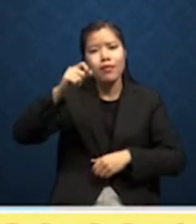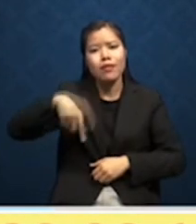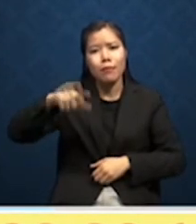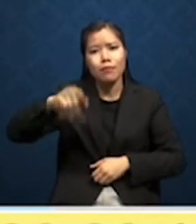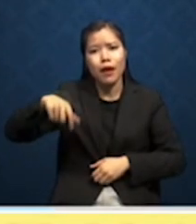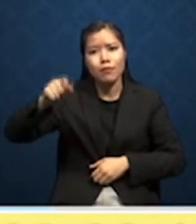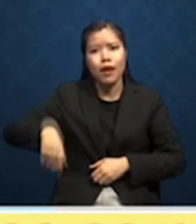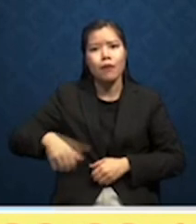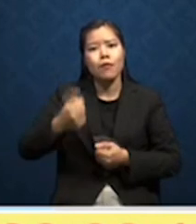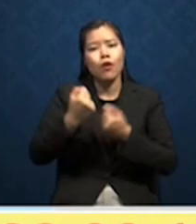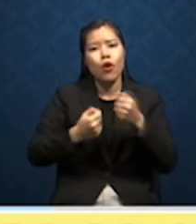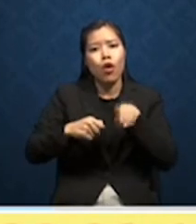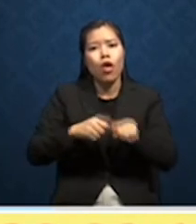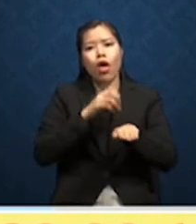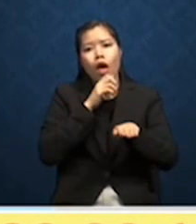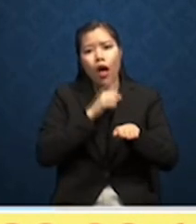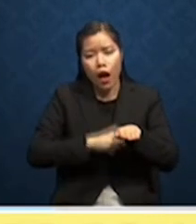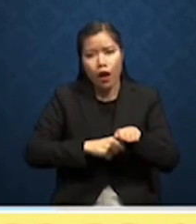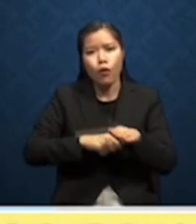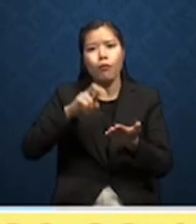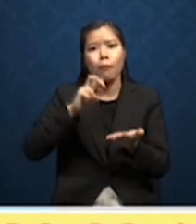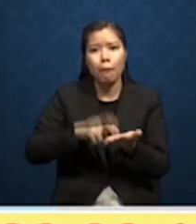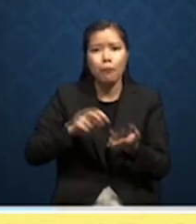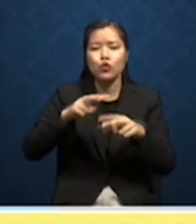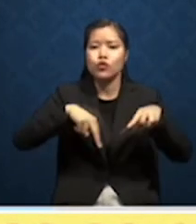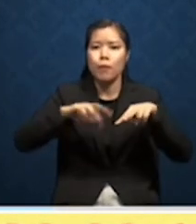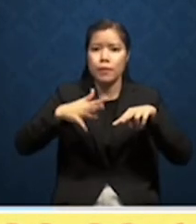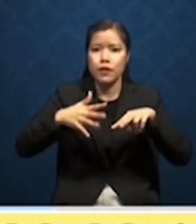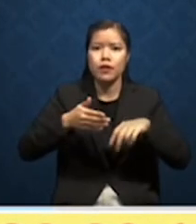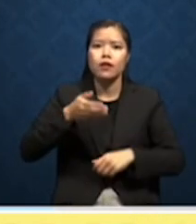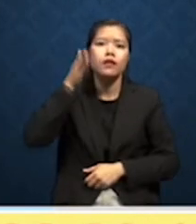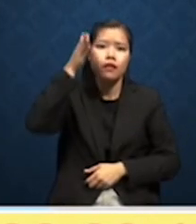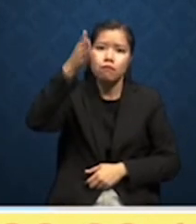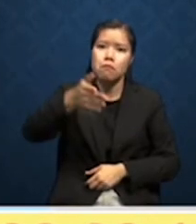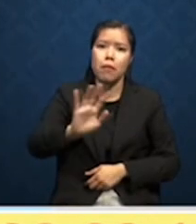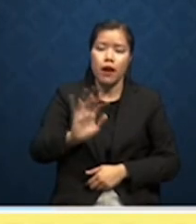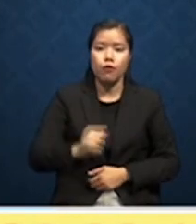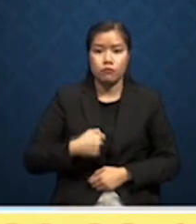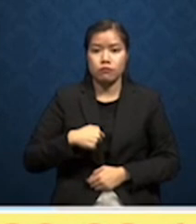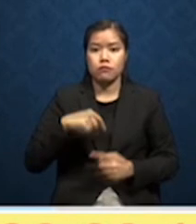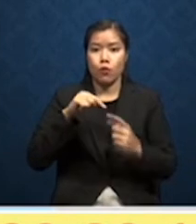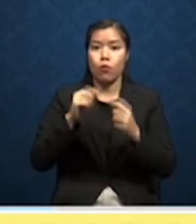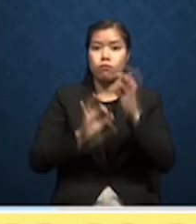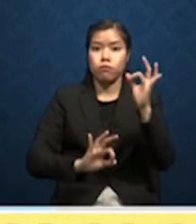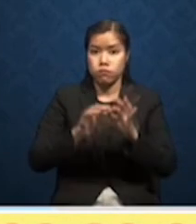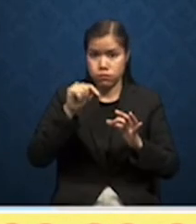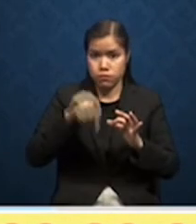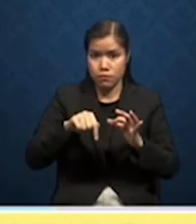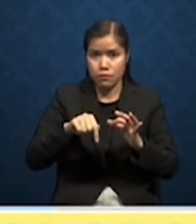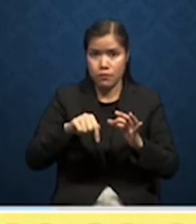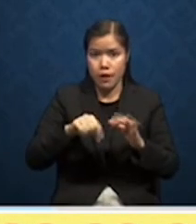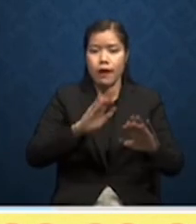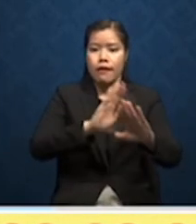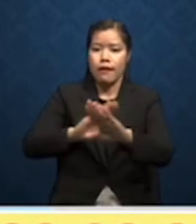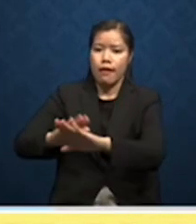ครั้งและจะไม่มีจุดสิ้นสุดดิฉันขอให้เหตุการณ์ครั้งนี้เป็นบทเรียนและขอให้ตระหนัก